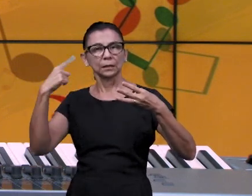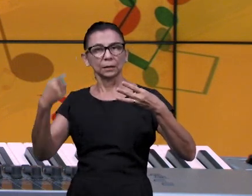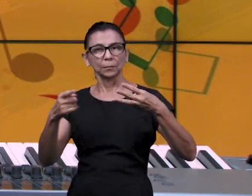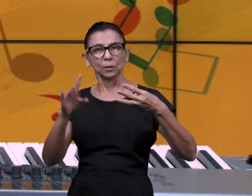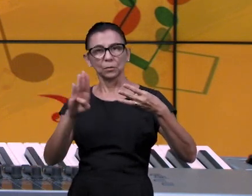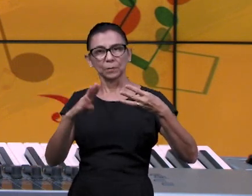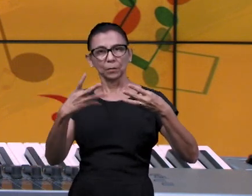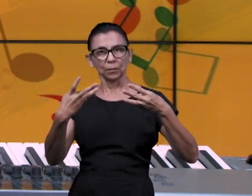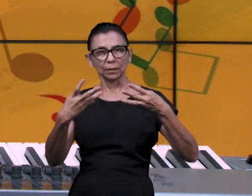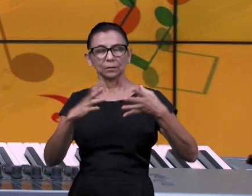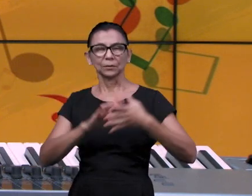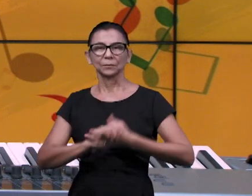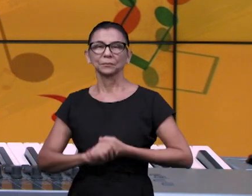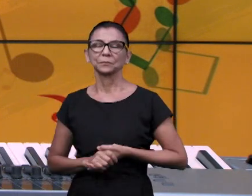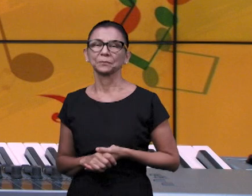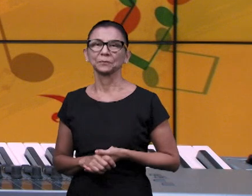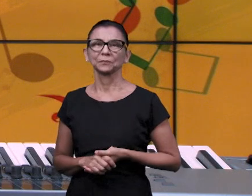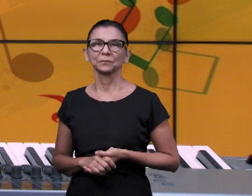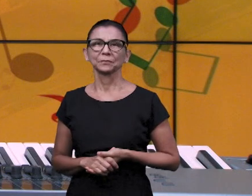Allons-y.